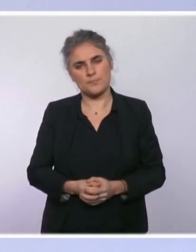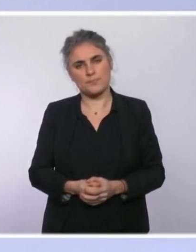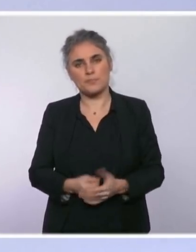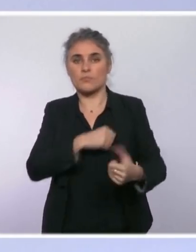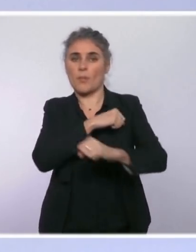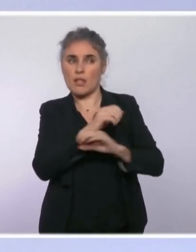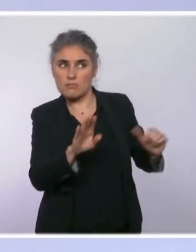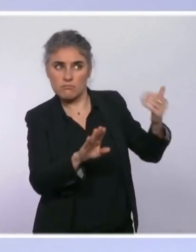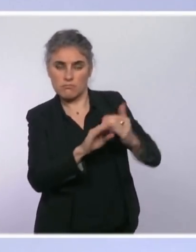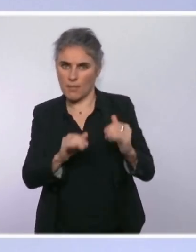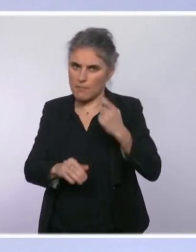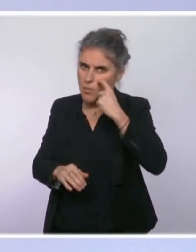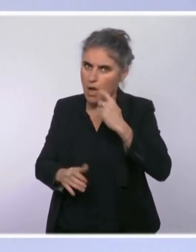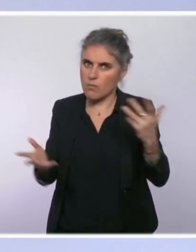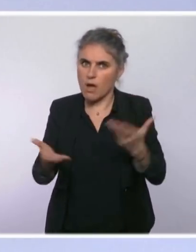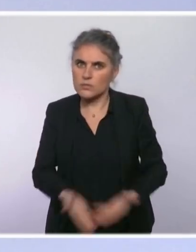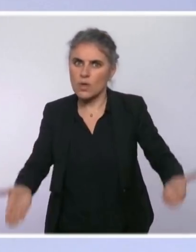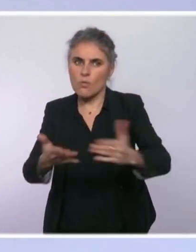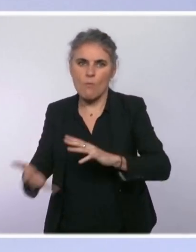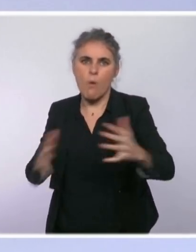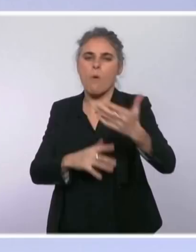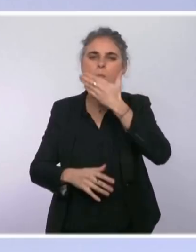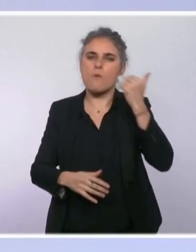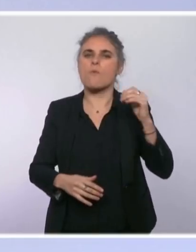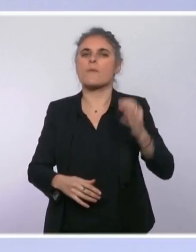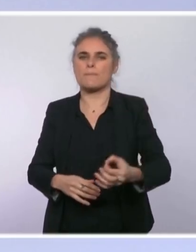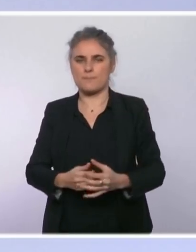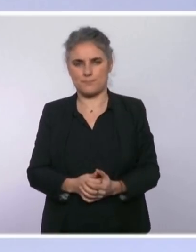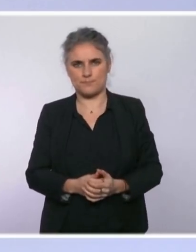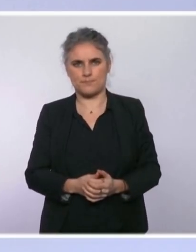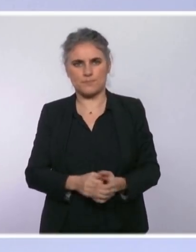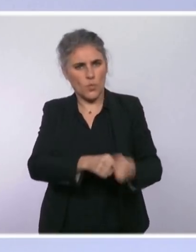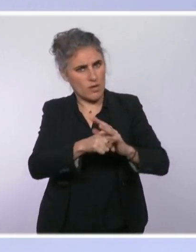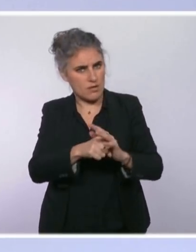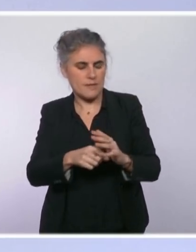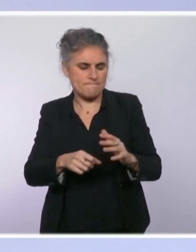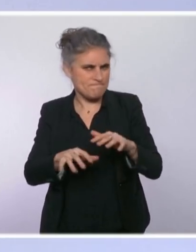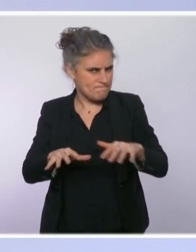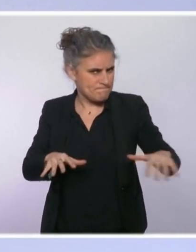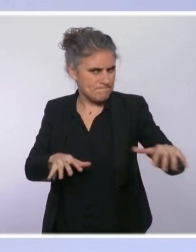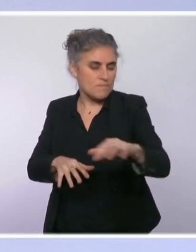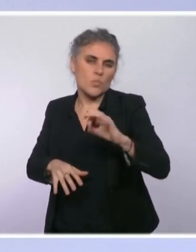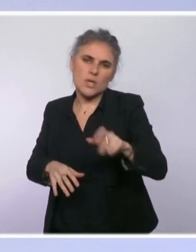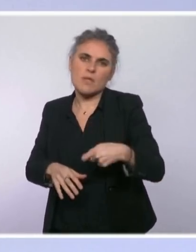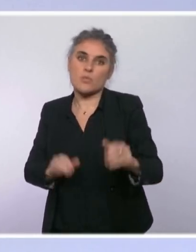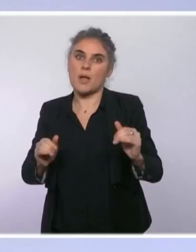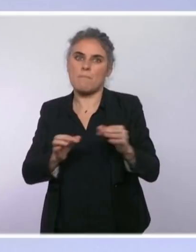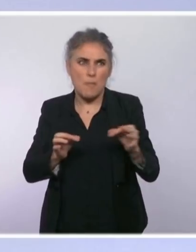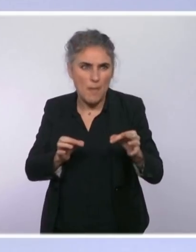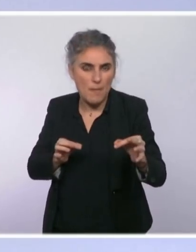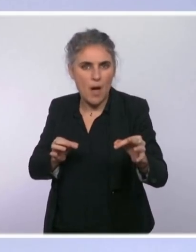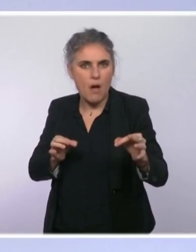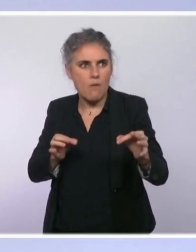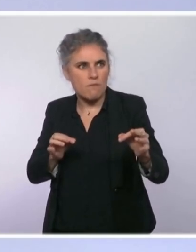cette semaine marque une amélioration très nette de la situation sanitaire. Si le virus est encore très présent, sa circulation diminue ces